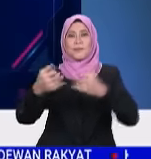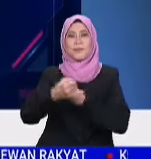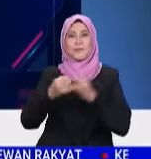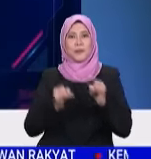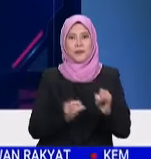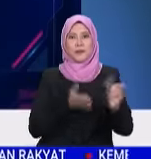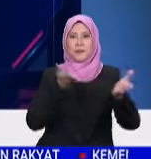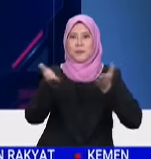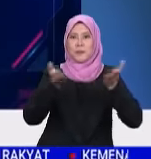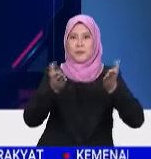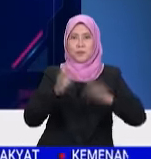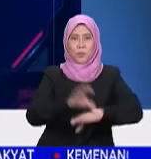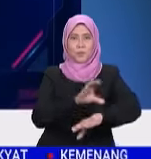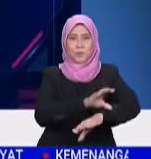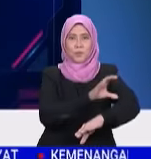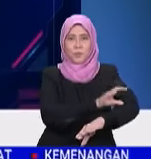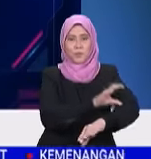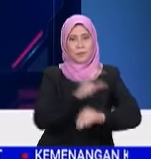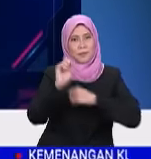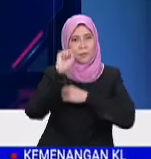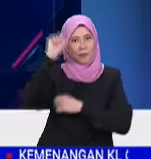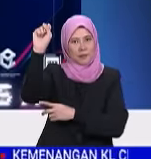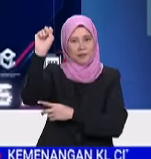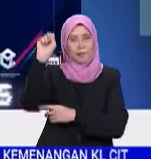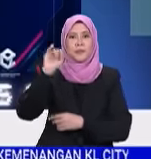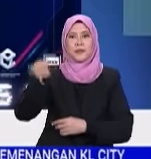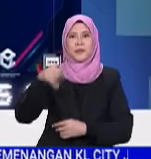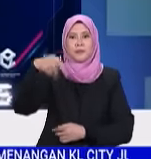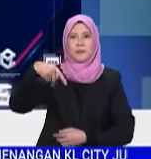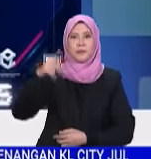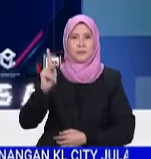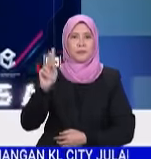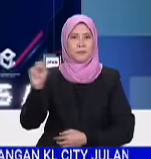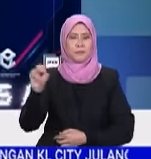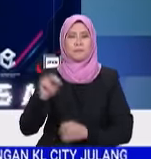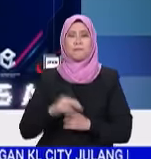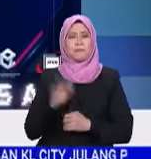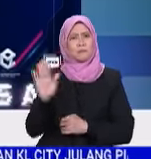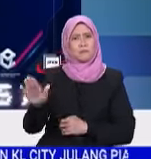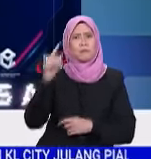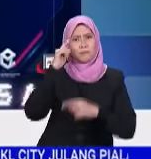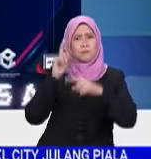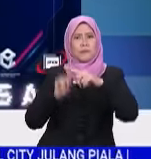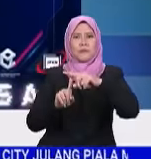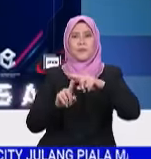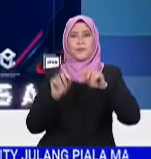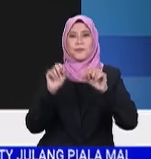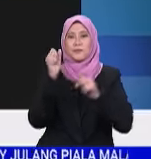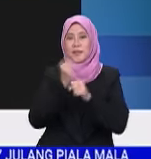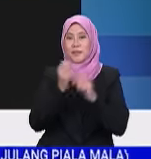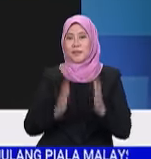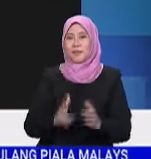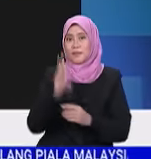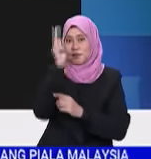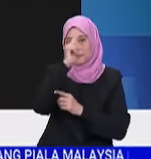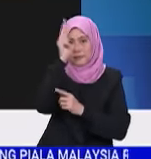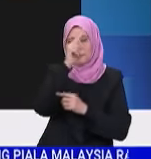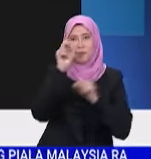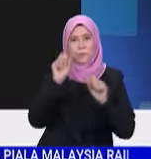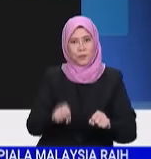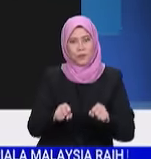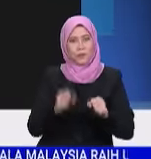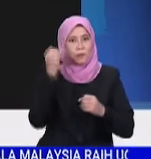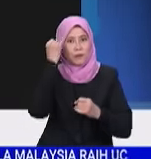jabatan perkhidmatan komputer negeri Sabah jpkn beliau optimis penjawat awam yang menyertai persidangan tersebut dapat